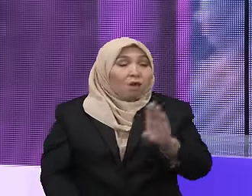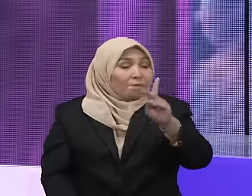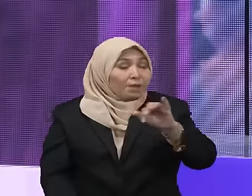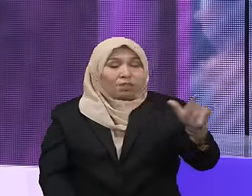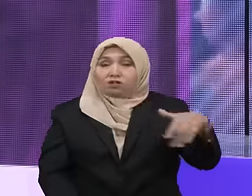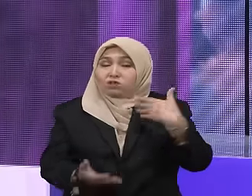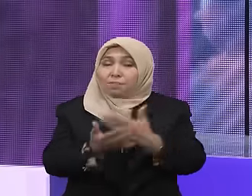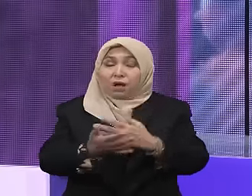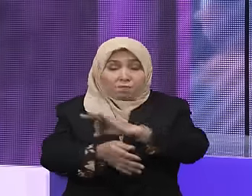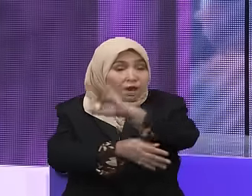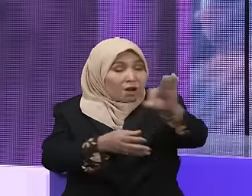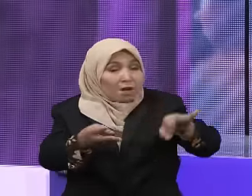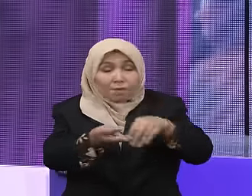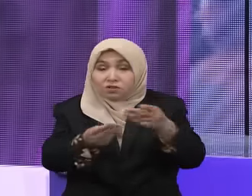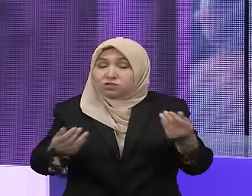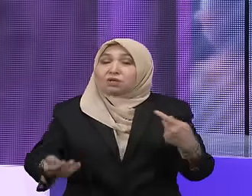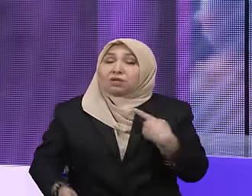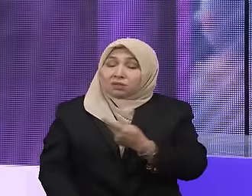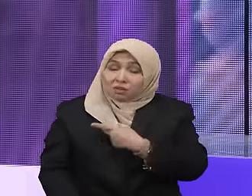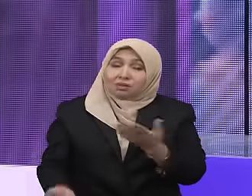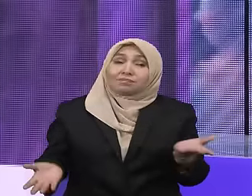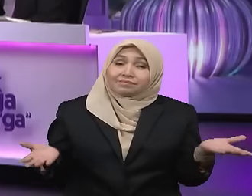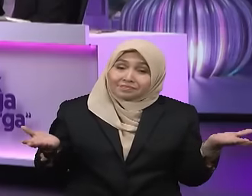sampai tengah padang pasir, kita